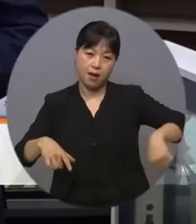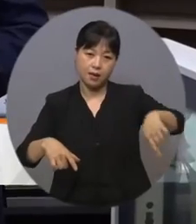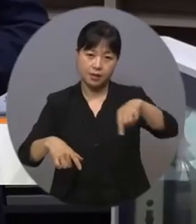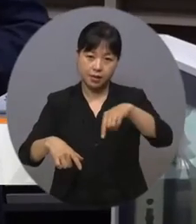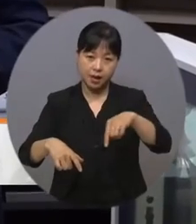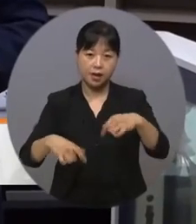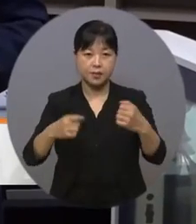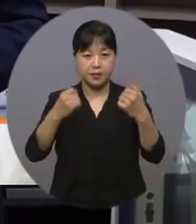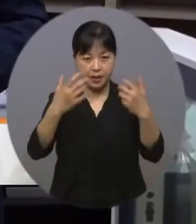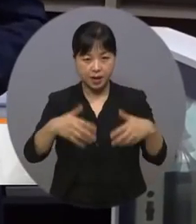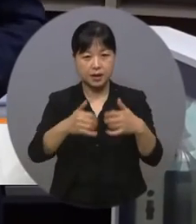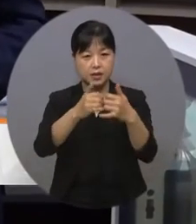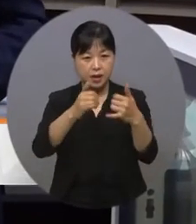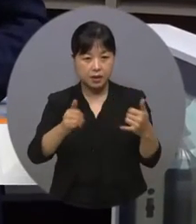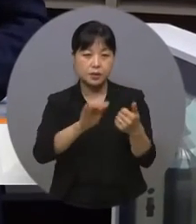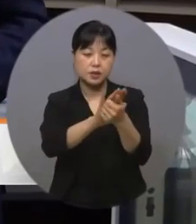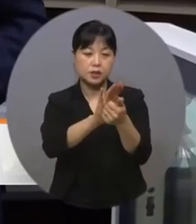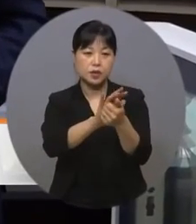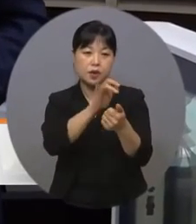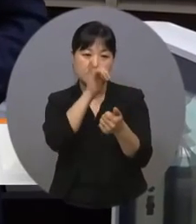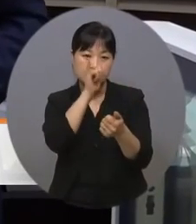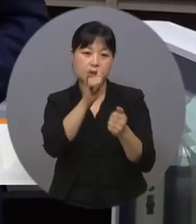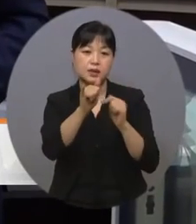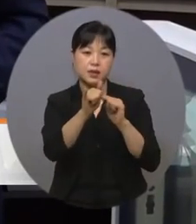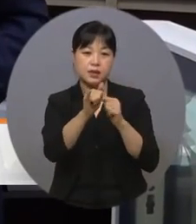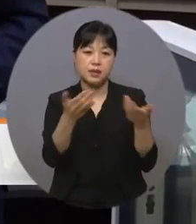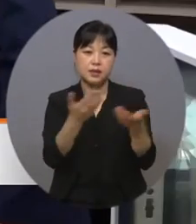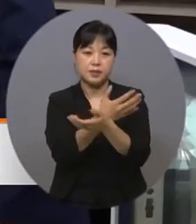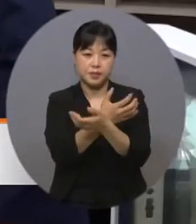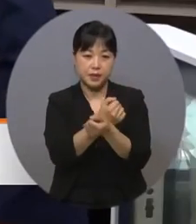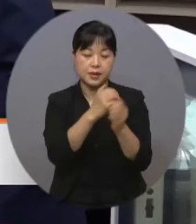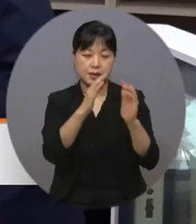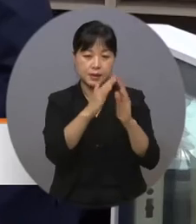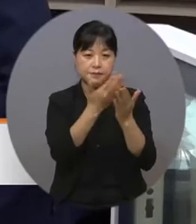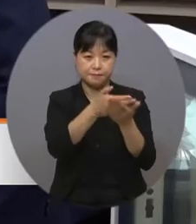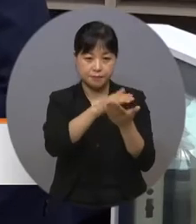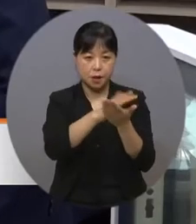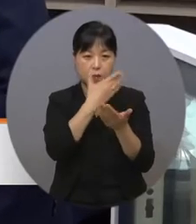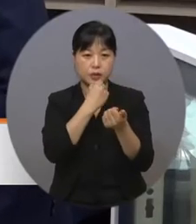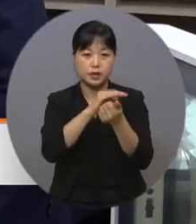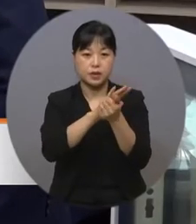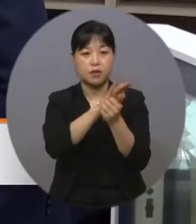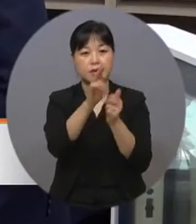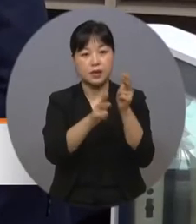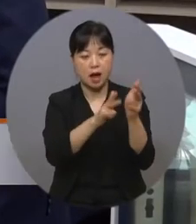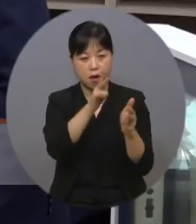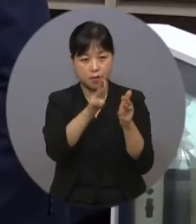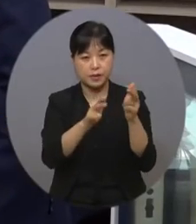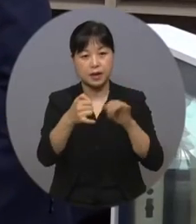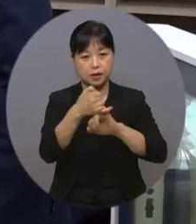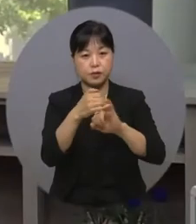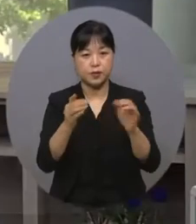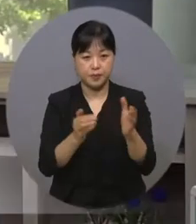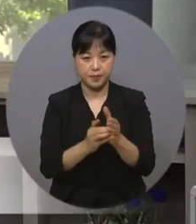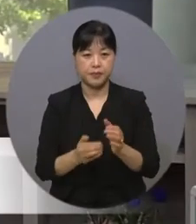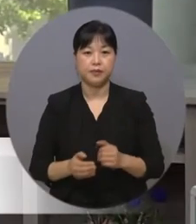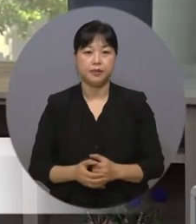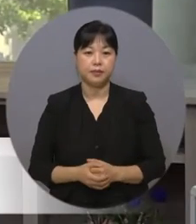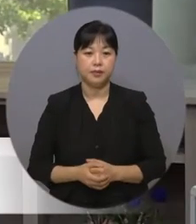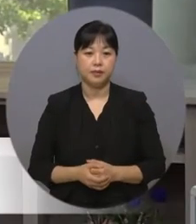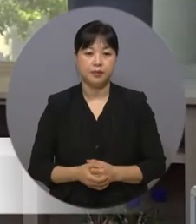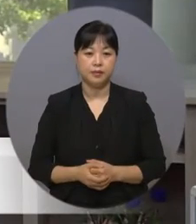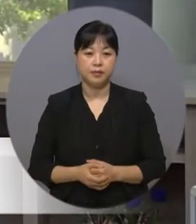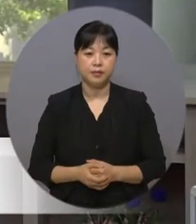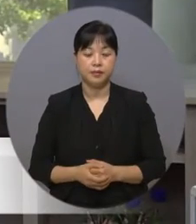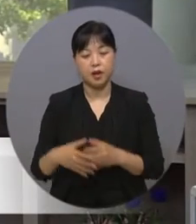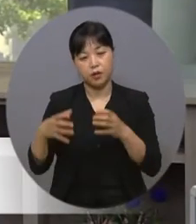위한 업무 협약을 맺고 주거환경 개선 등 복지 지원 사업을 위한 공동의 노력을 약속했습니다. 그